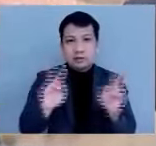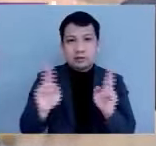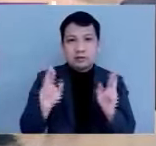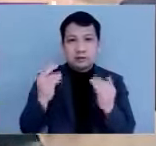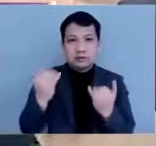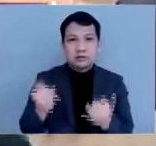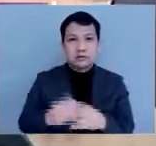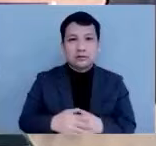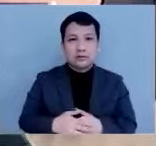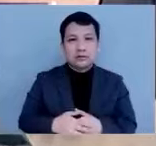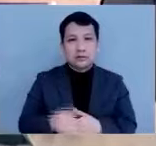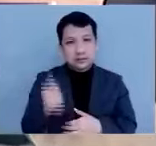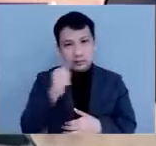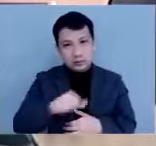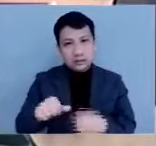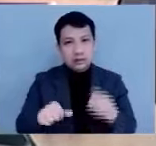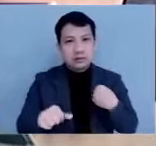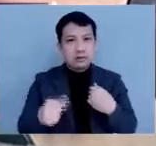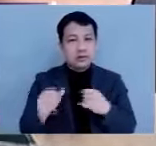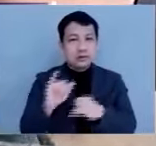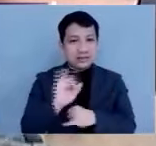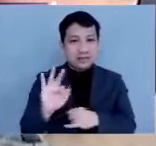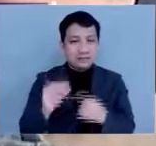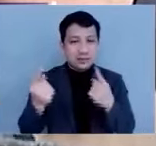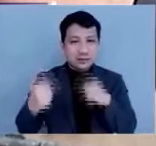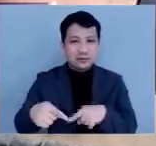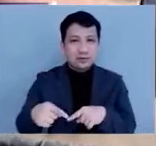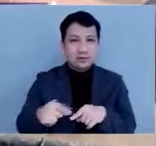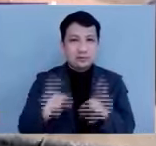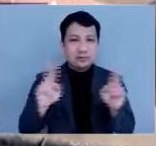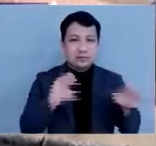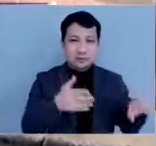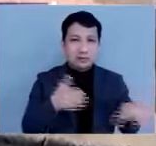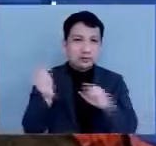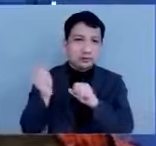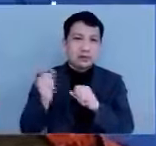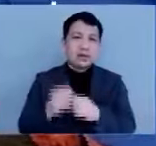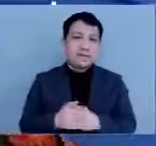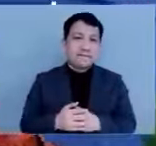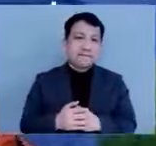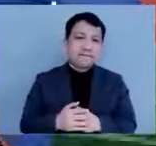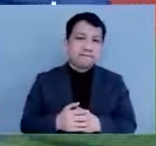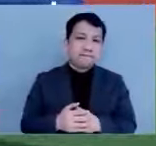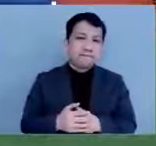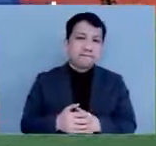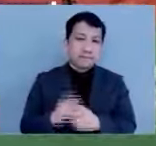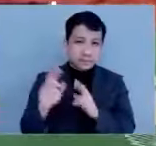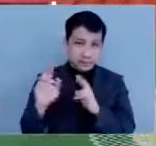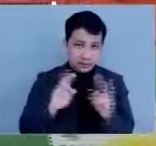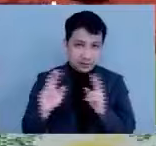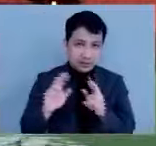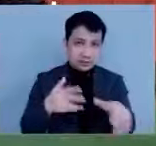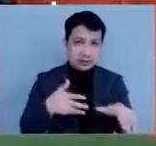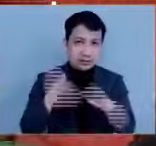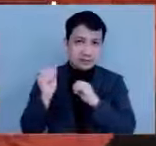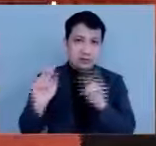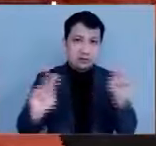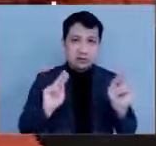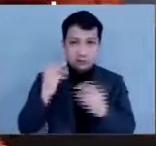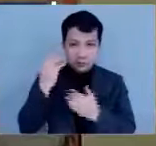ganun. Para anytime, in case na may mangyari, pwede na namin silang i-evacuate. Handa namang lumikas ang mga residente